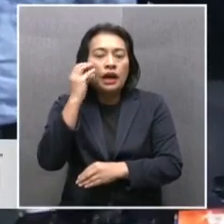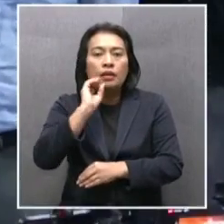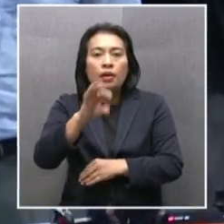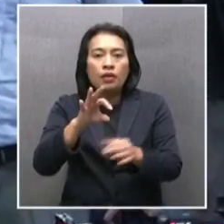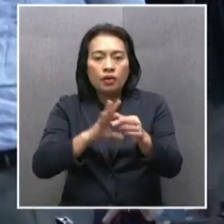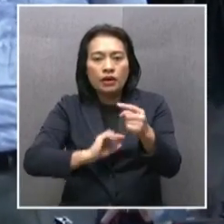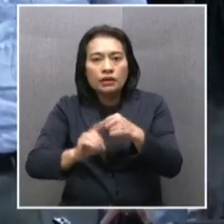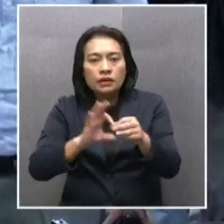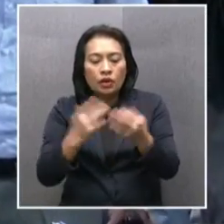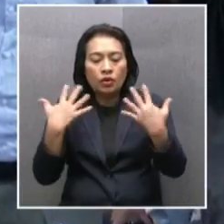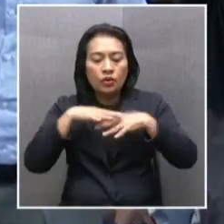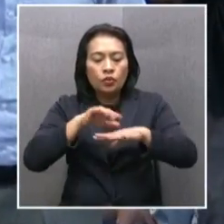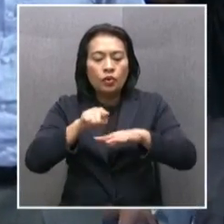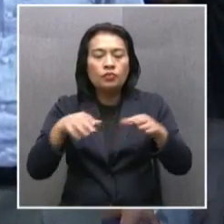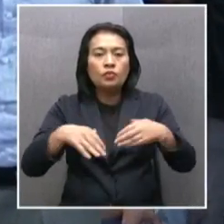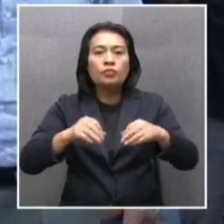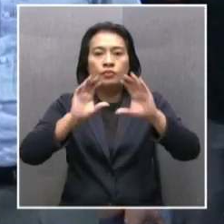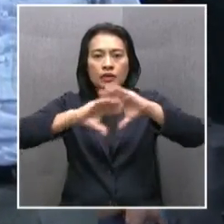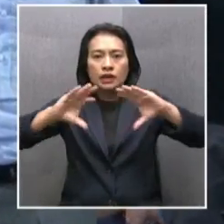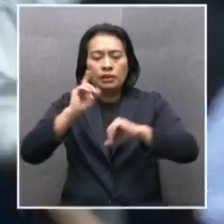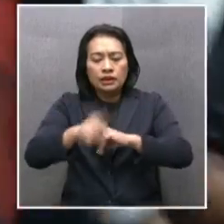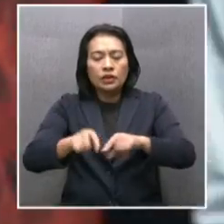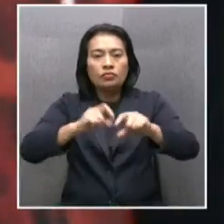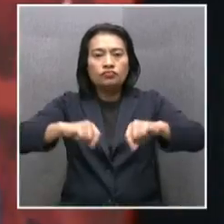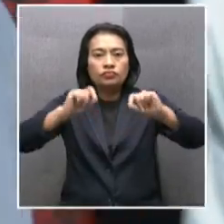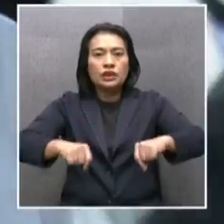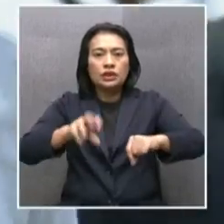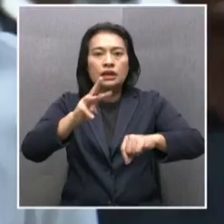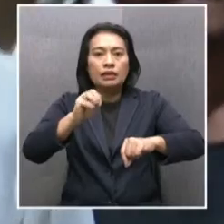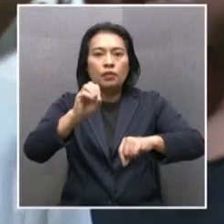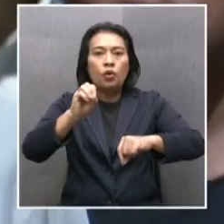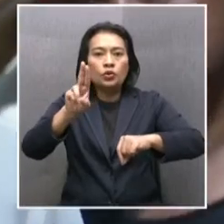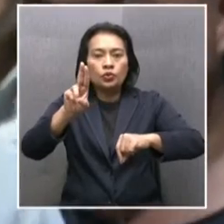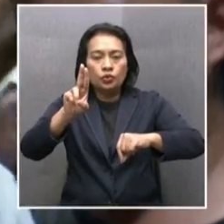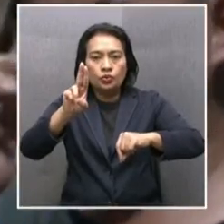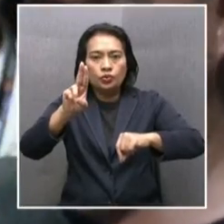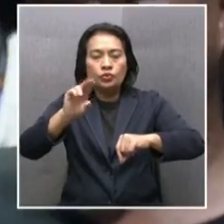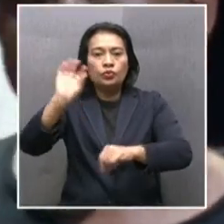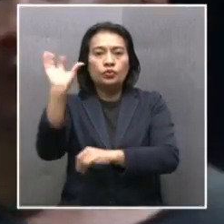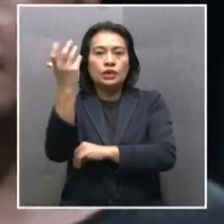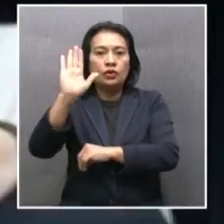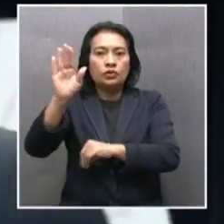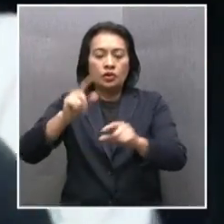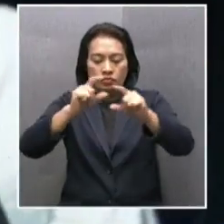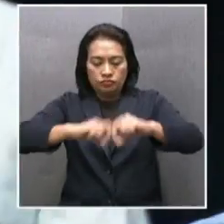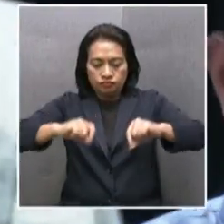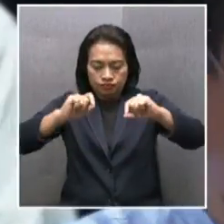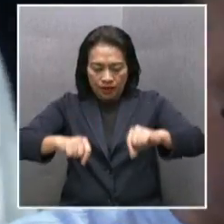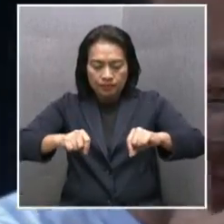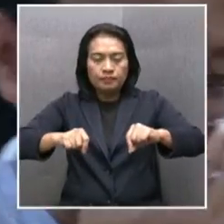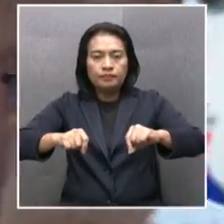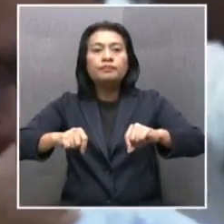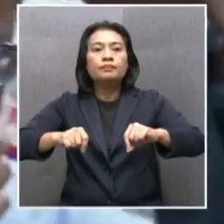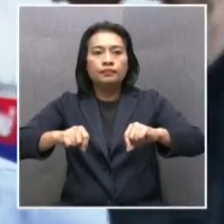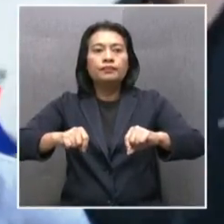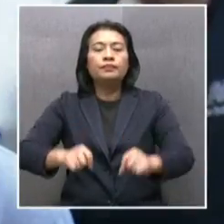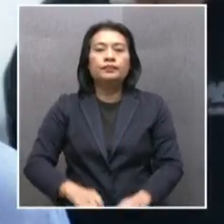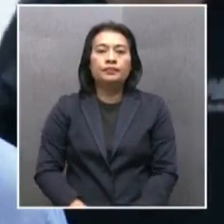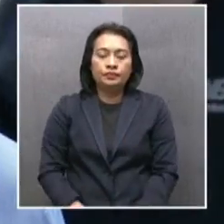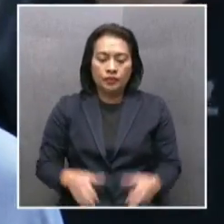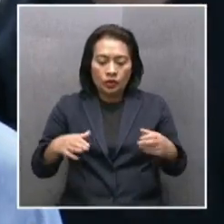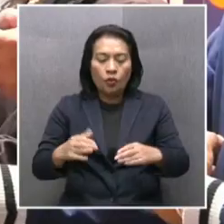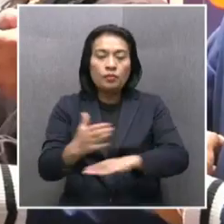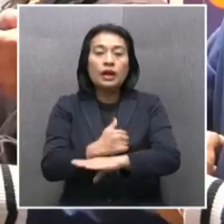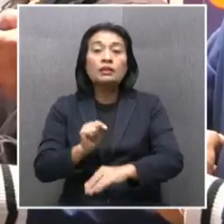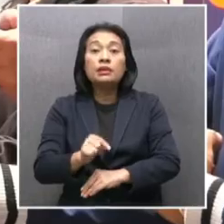มเป็นรัฐบาลครั้งนี้เขาจะมีการเซ็น MOU ด้วยเป็นข้อตกลง สากลเลย ใช่ครับ ขณะที่ท่าทีของพรรคการเมืองอื่น